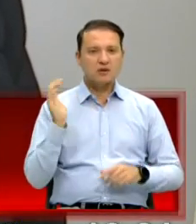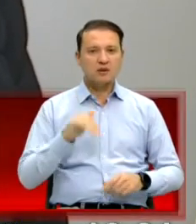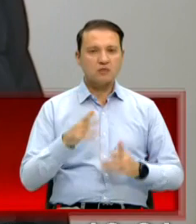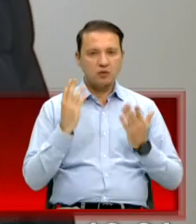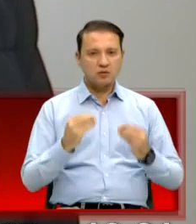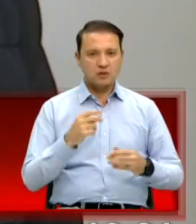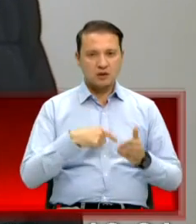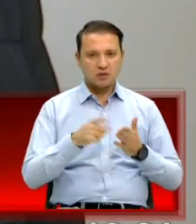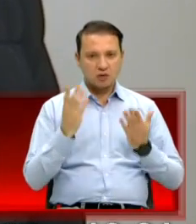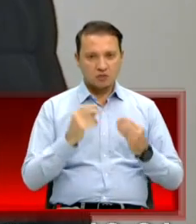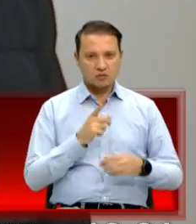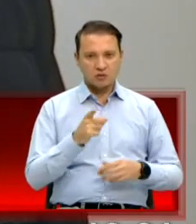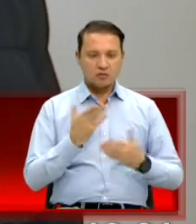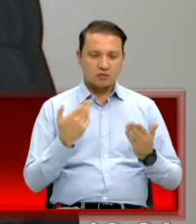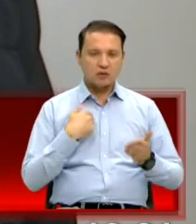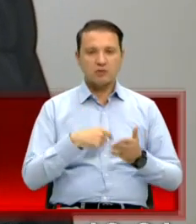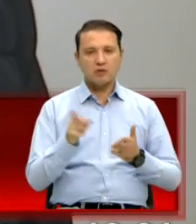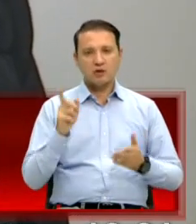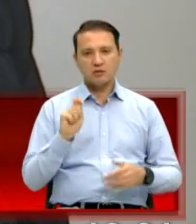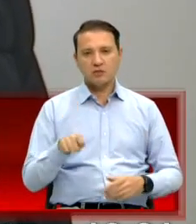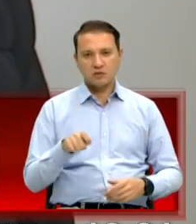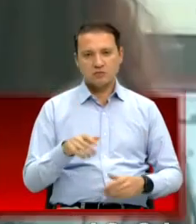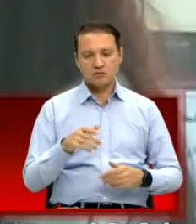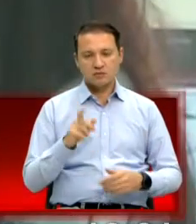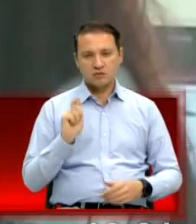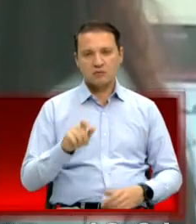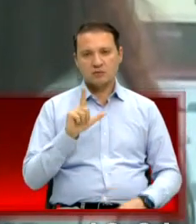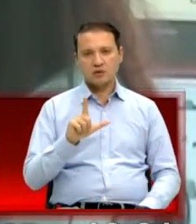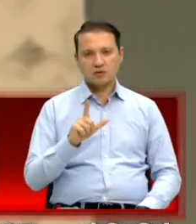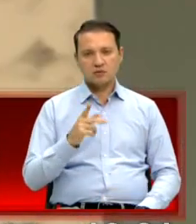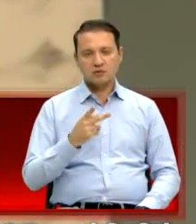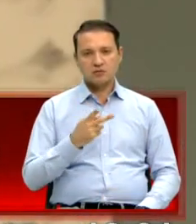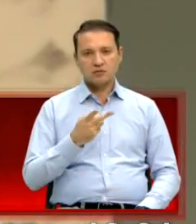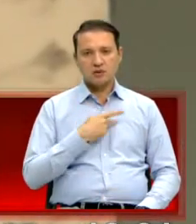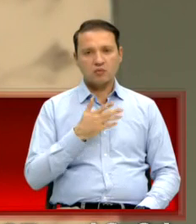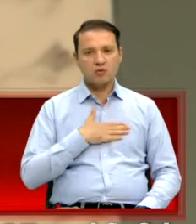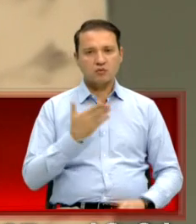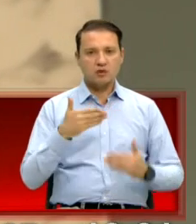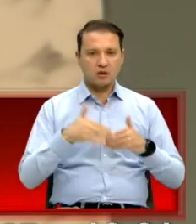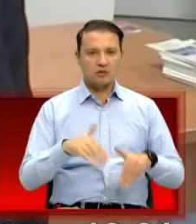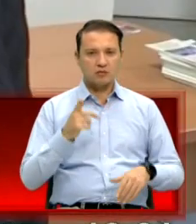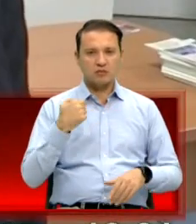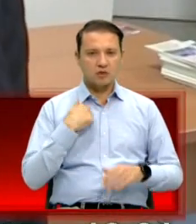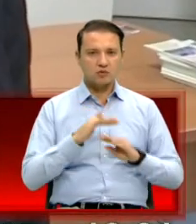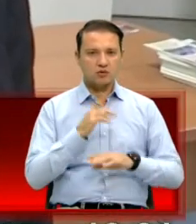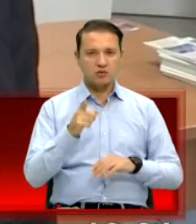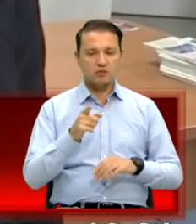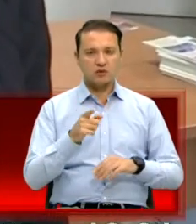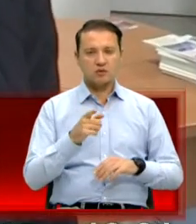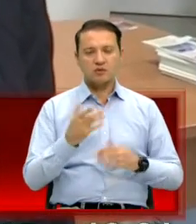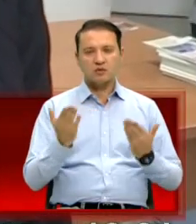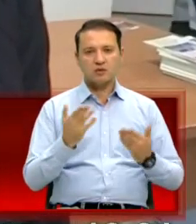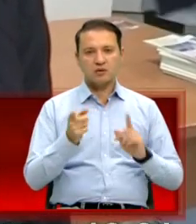gelemeyecek olsanız iptal eder misiniz? Tabii. Muhakkak etmek lazım. Bizim önümüzü kapatıyorlar. Doğru söylüyorsun. Ben bunu yaşadım yani. Bundan